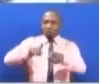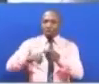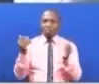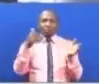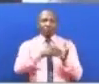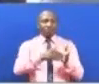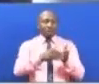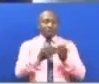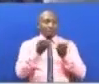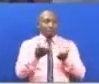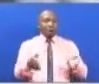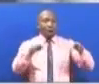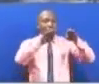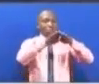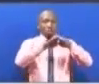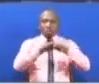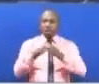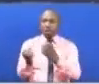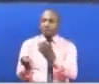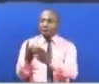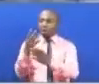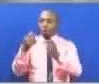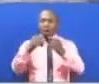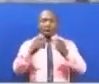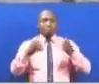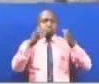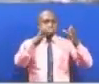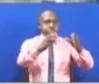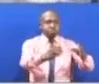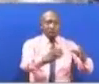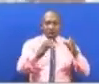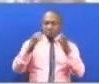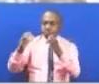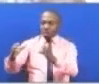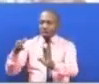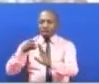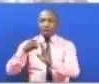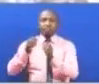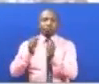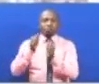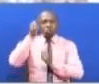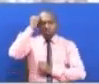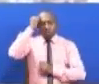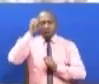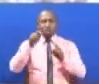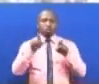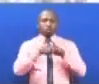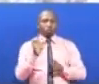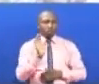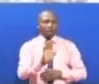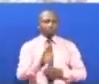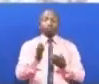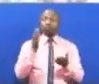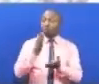hayo na kuweka mashada ya maua ikiwa ni ishara ya kuwakumbuka wapendwa wao. Kwa kweli ninachokumbuka kwa